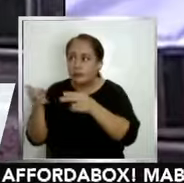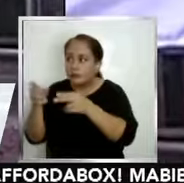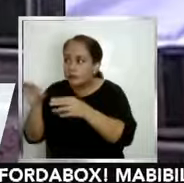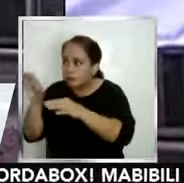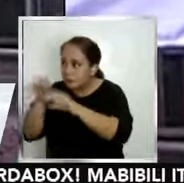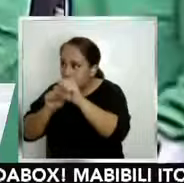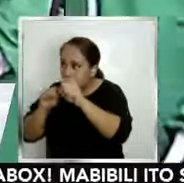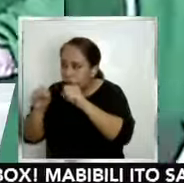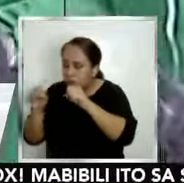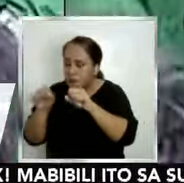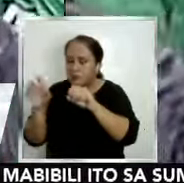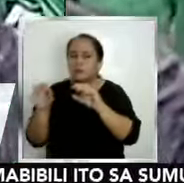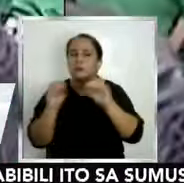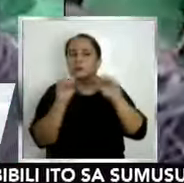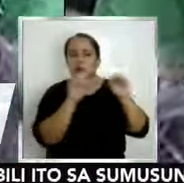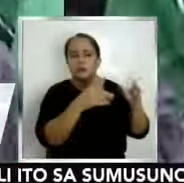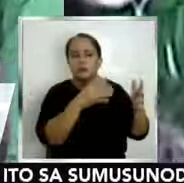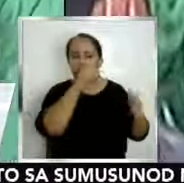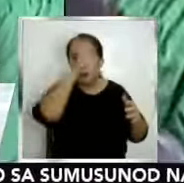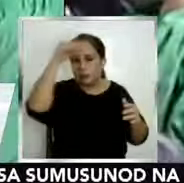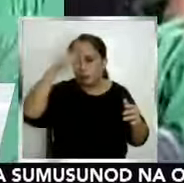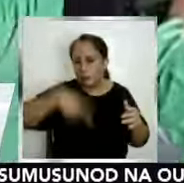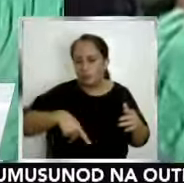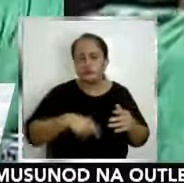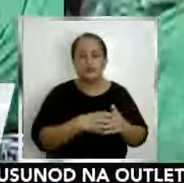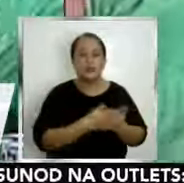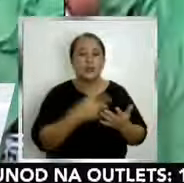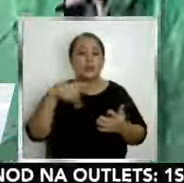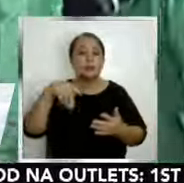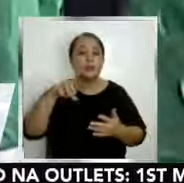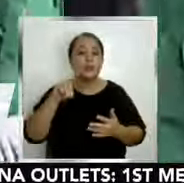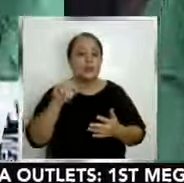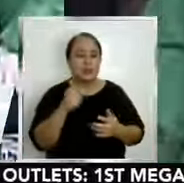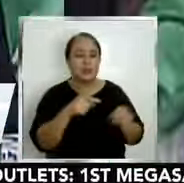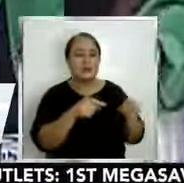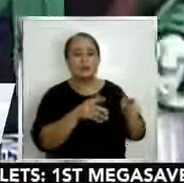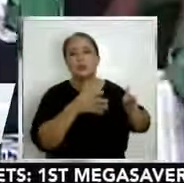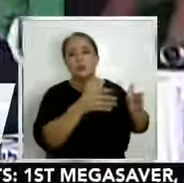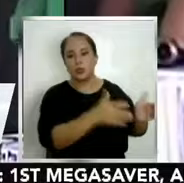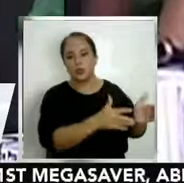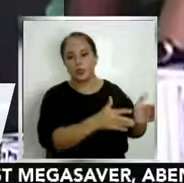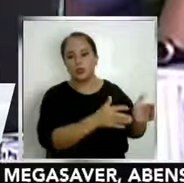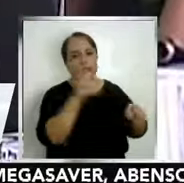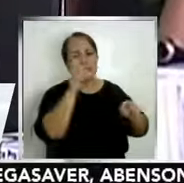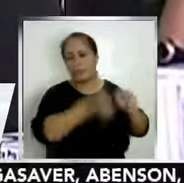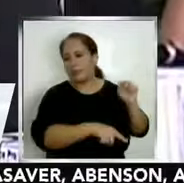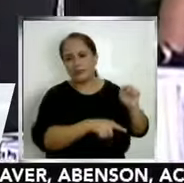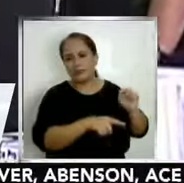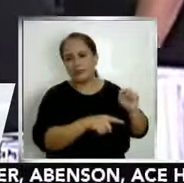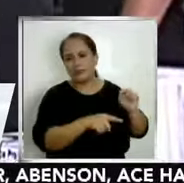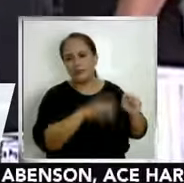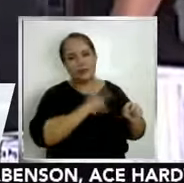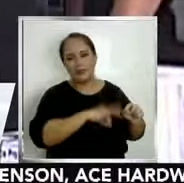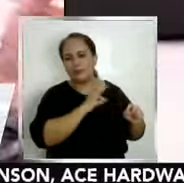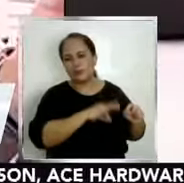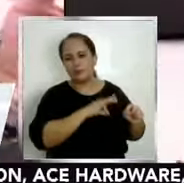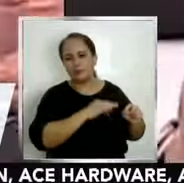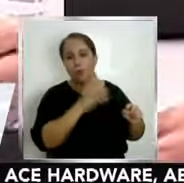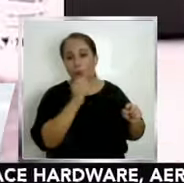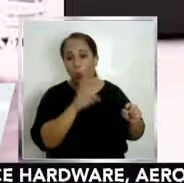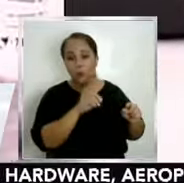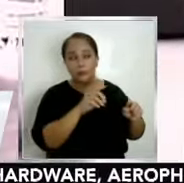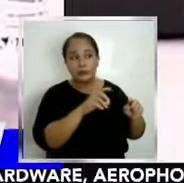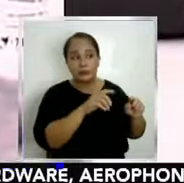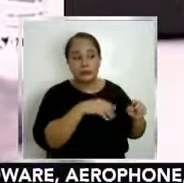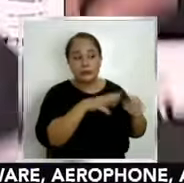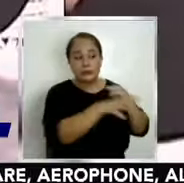ngayong Abril. Ayon sa PIDEA, sa ganitong paraan, hindi na ito maaaring mapakinabangan o ma-recycle pa. Sinasabi